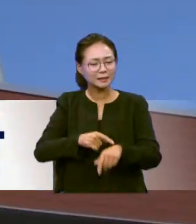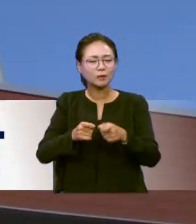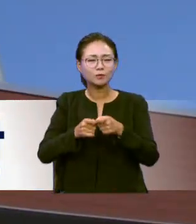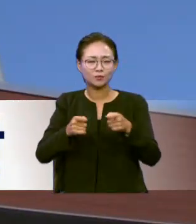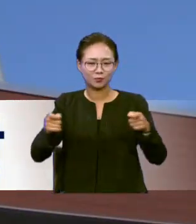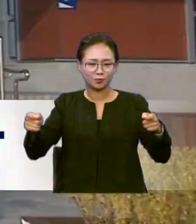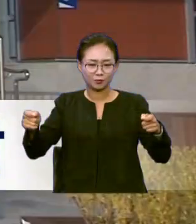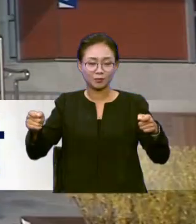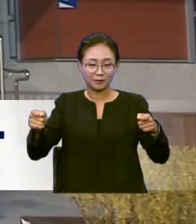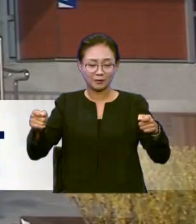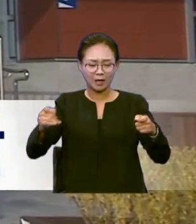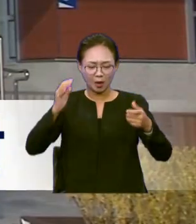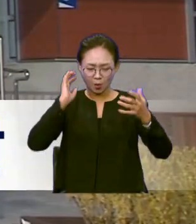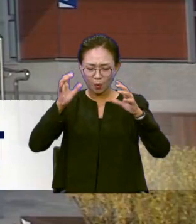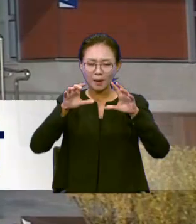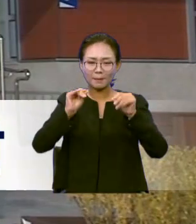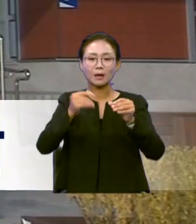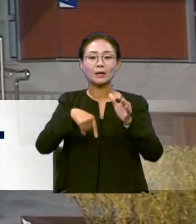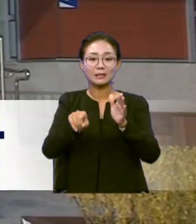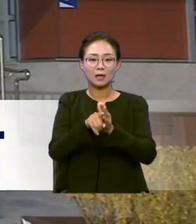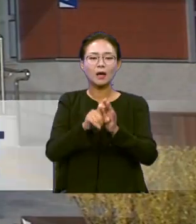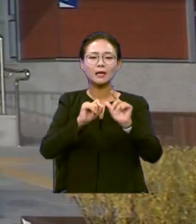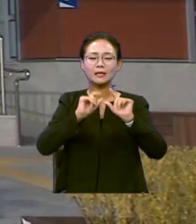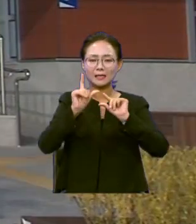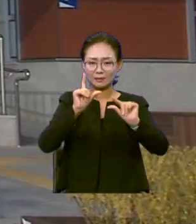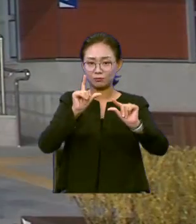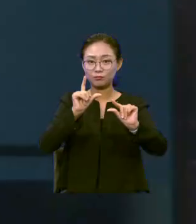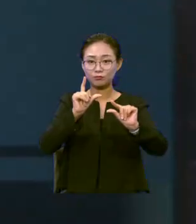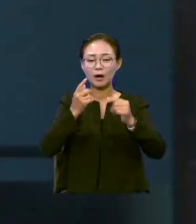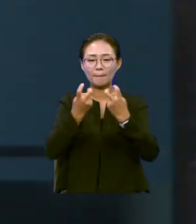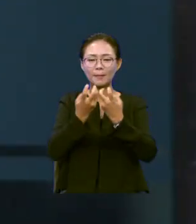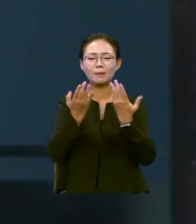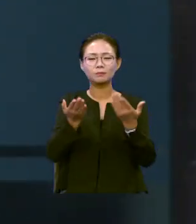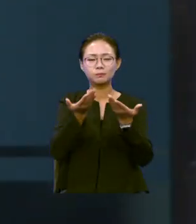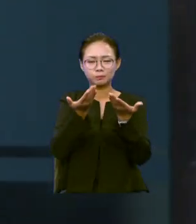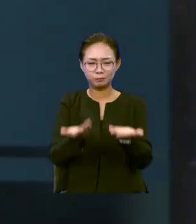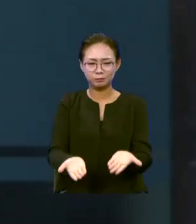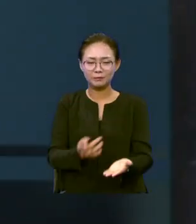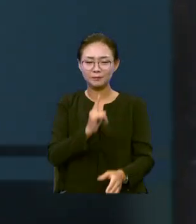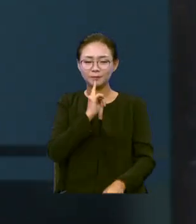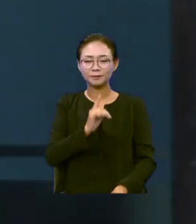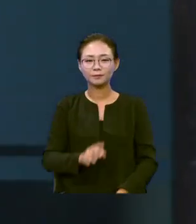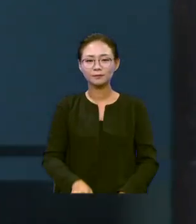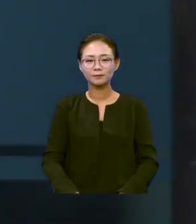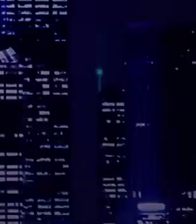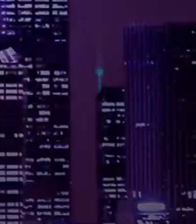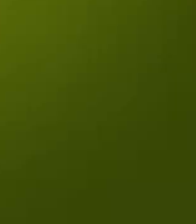휴정기 직전 혼선을 막고자 일부 사건을 부득이하게 진행했다고 전했습니다.